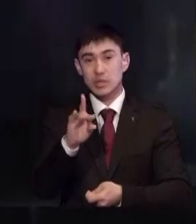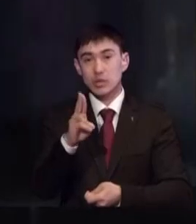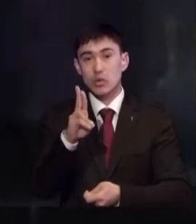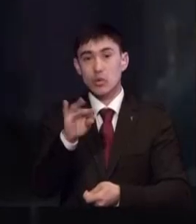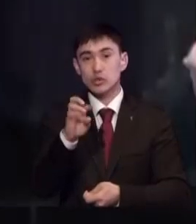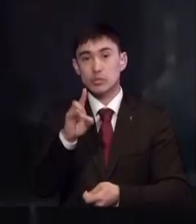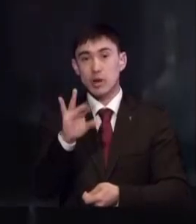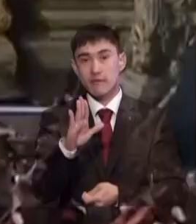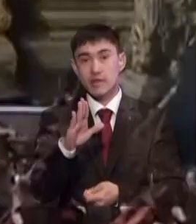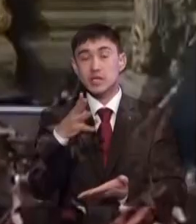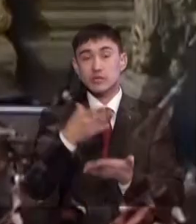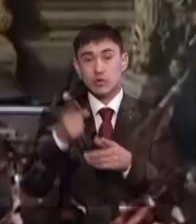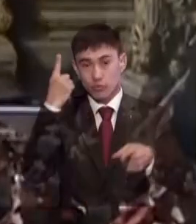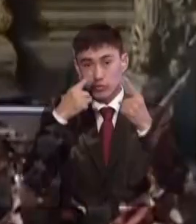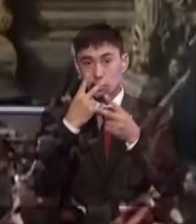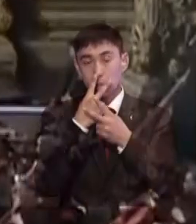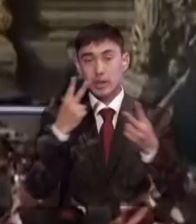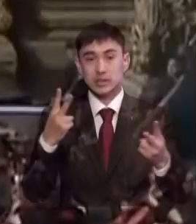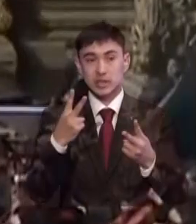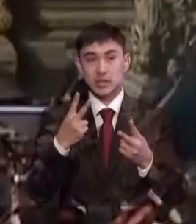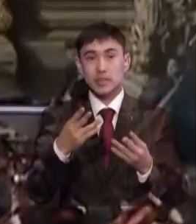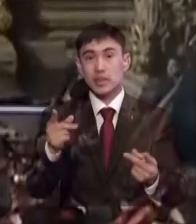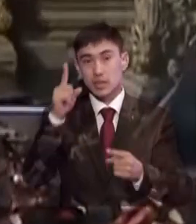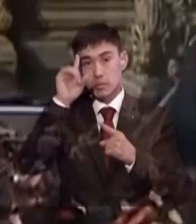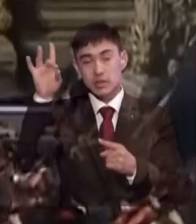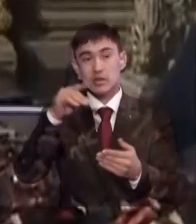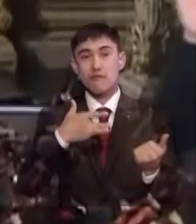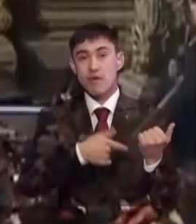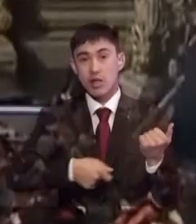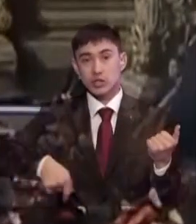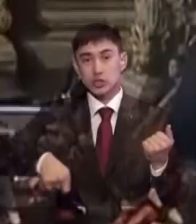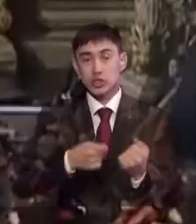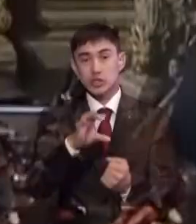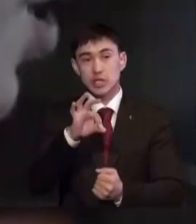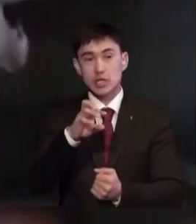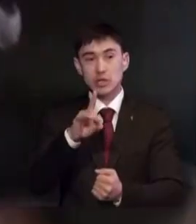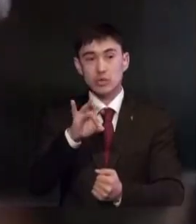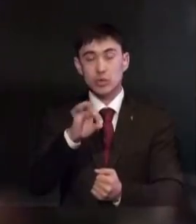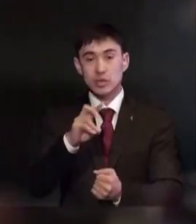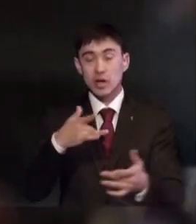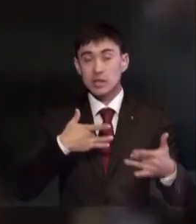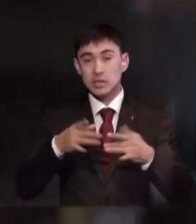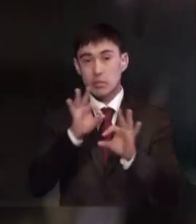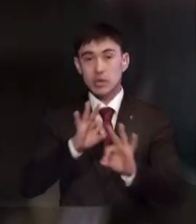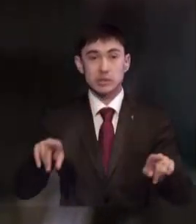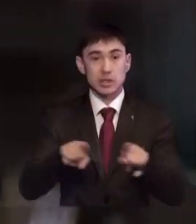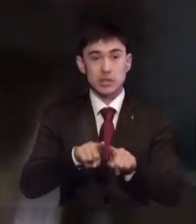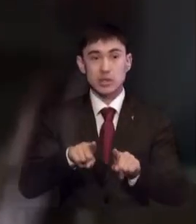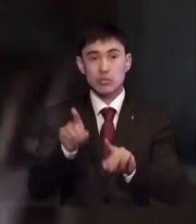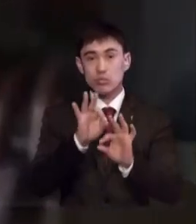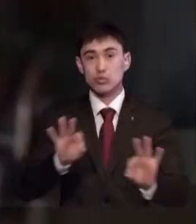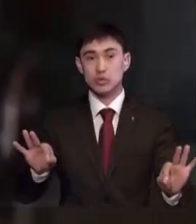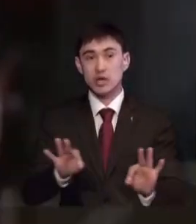Динмухаммед Кошкимбаев. Свое творчество продемонстрировал знаменитый виолончелист Сергей Ралдугин. На концерте прозвучали такие произведения,